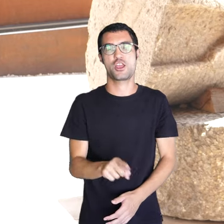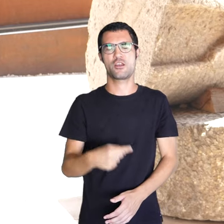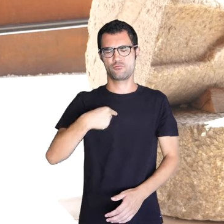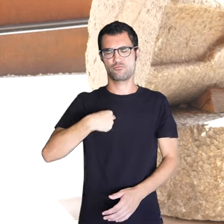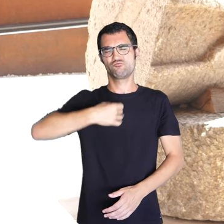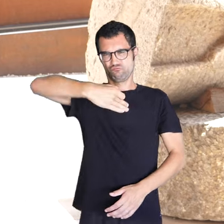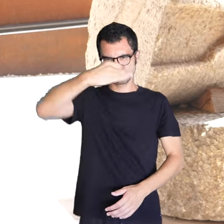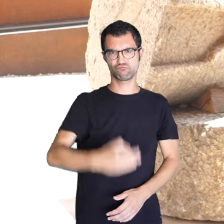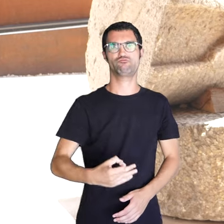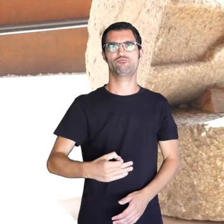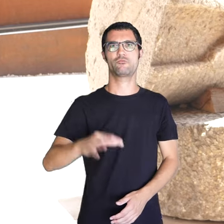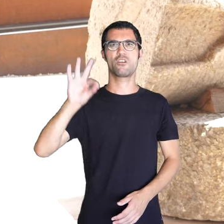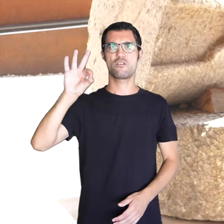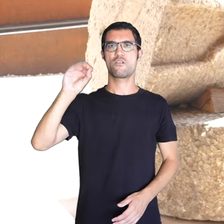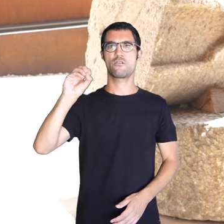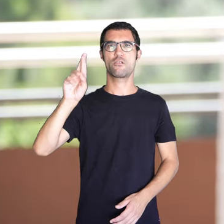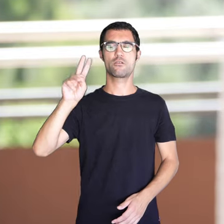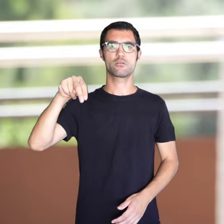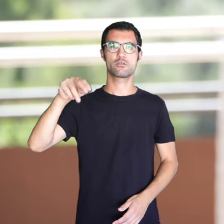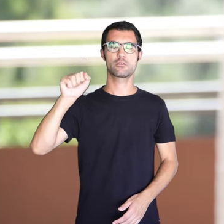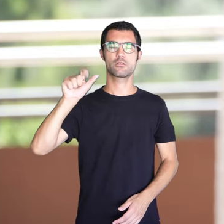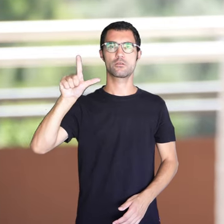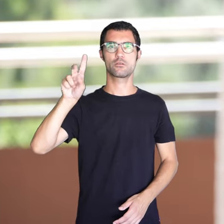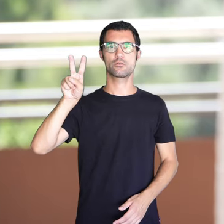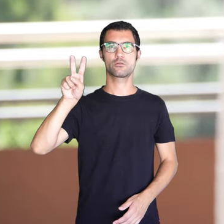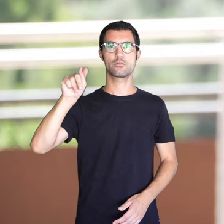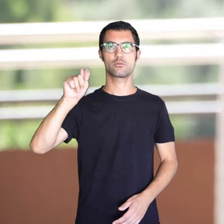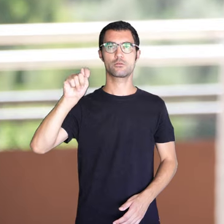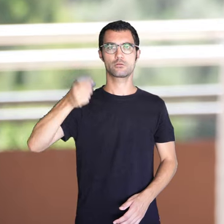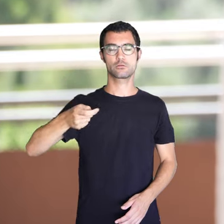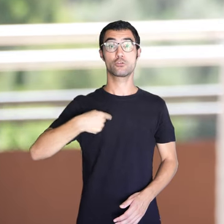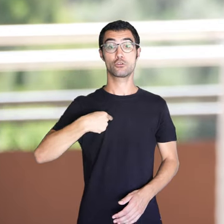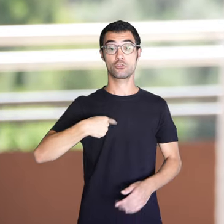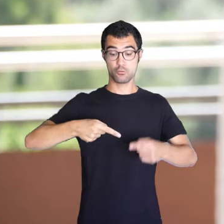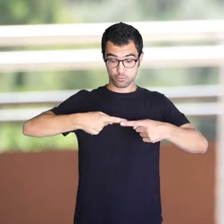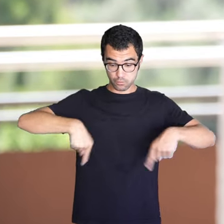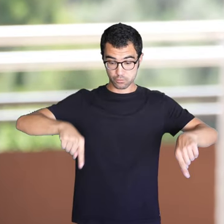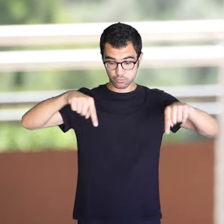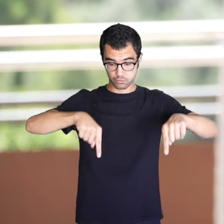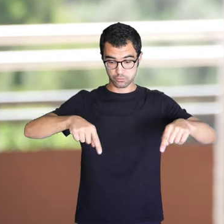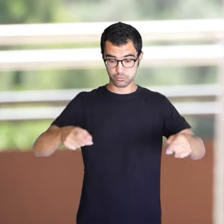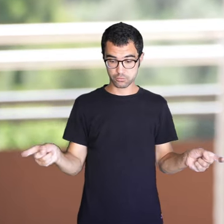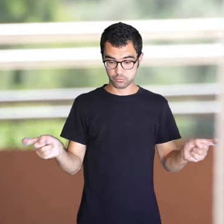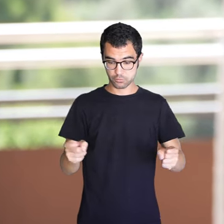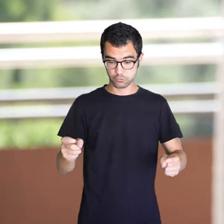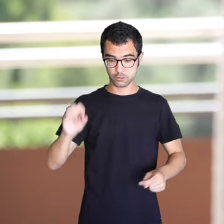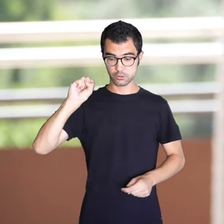Som fornalutxent de naixement. L'esport on vaig arribar fa 33 anys.